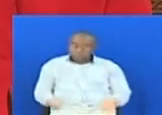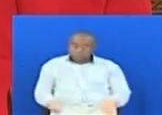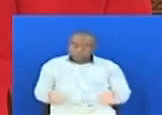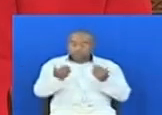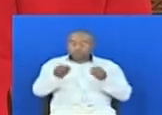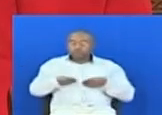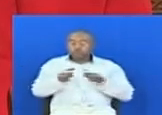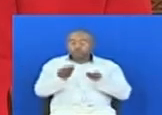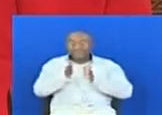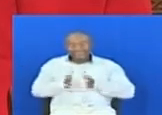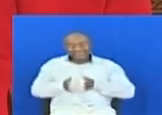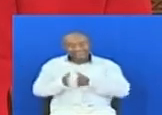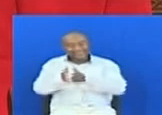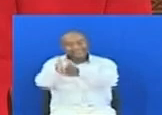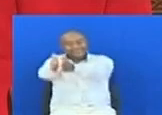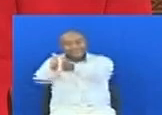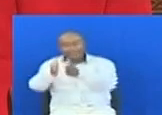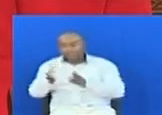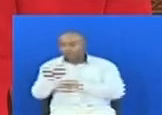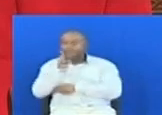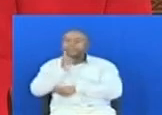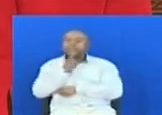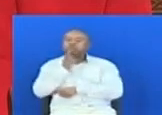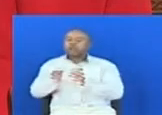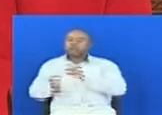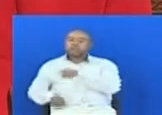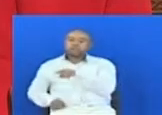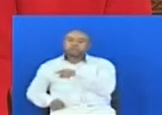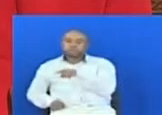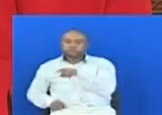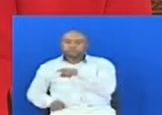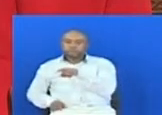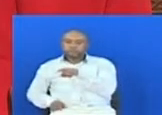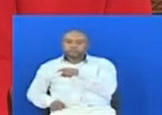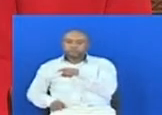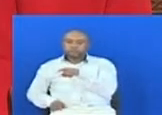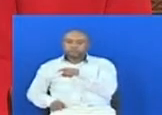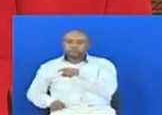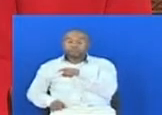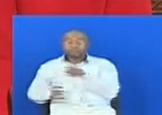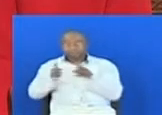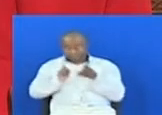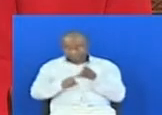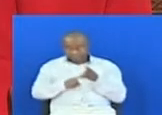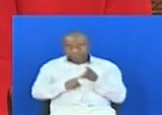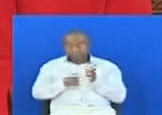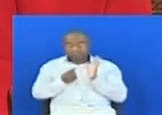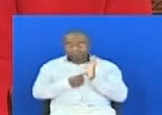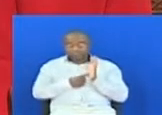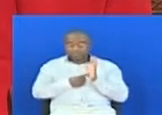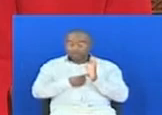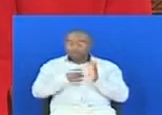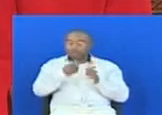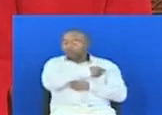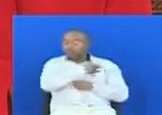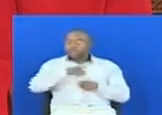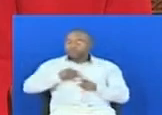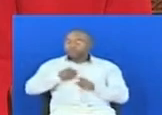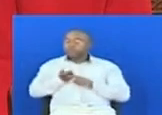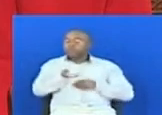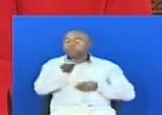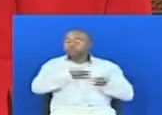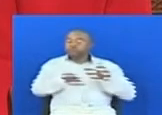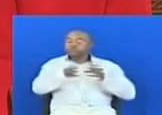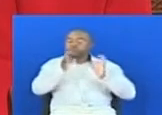kutoa njia ya jibu hili. Rais wetu ni mchumi, best economist. Ni mchumi